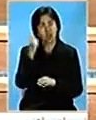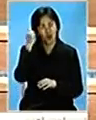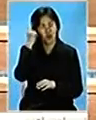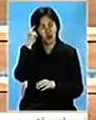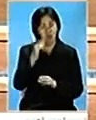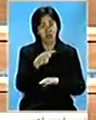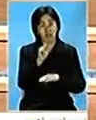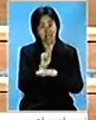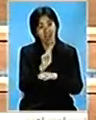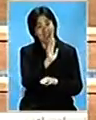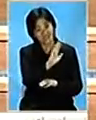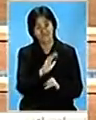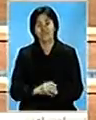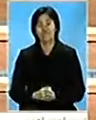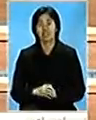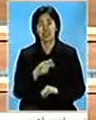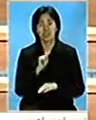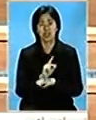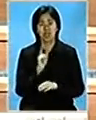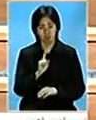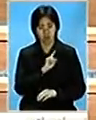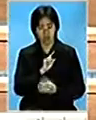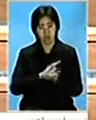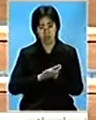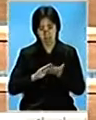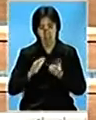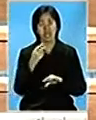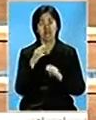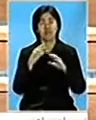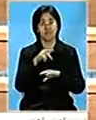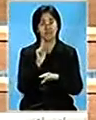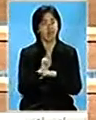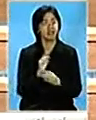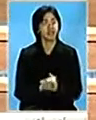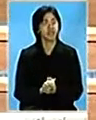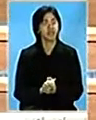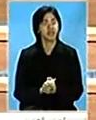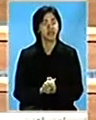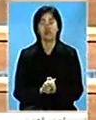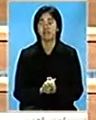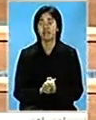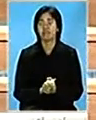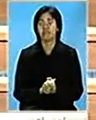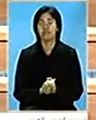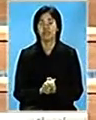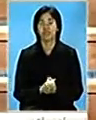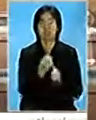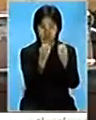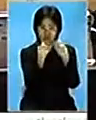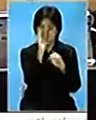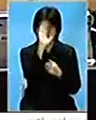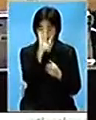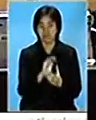าท่านประธานเป็นประธานท่านประธานก็ต้องรักษามารยาทในการเป็นประธานและเมื่อ คุณไม่ต้องมาสอนผมนะ